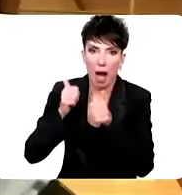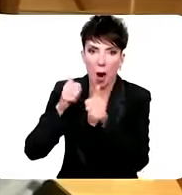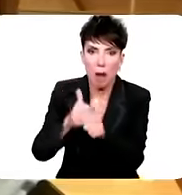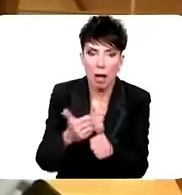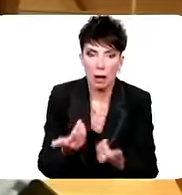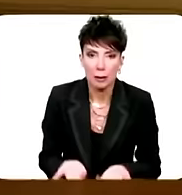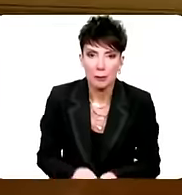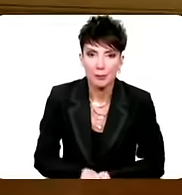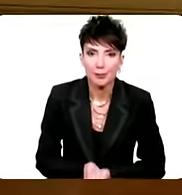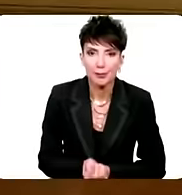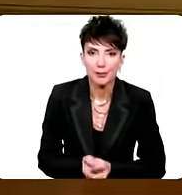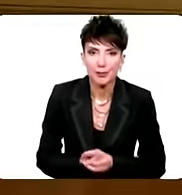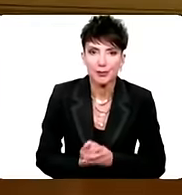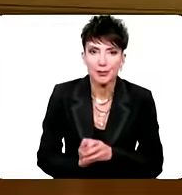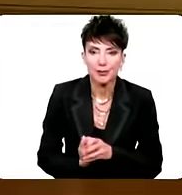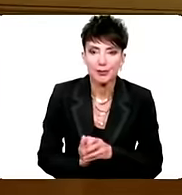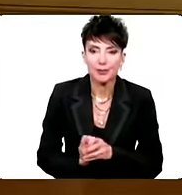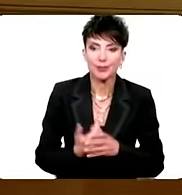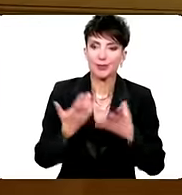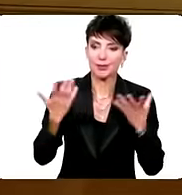ότι οι όποιες